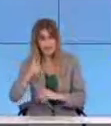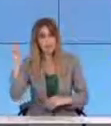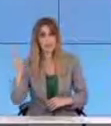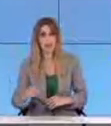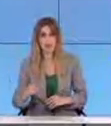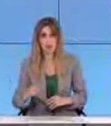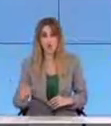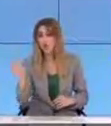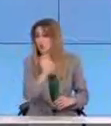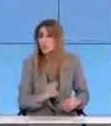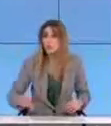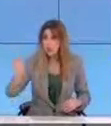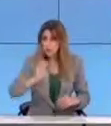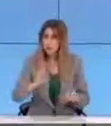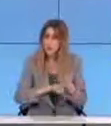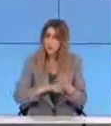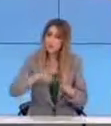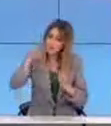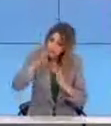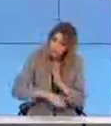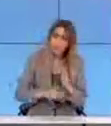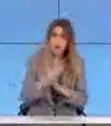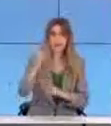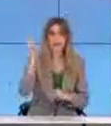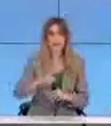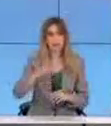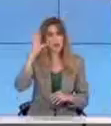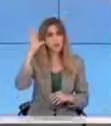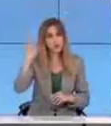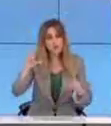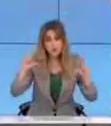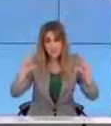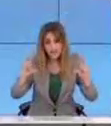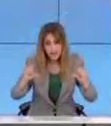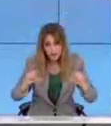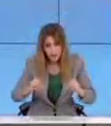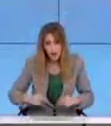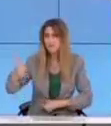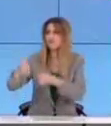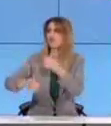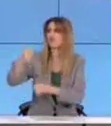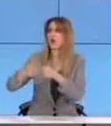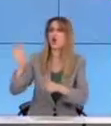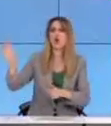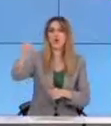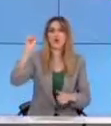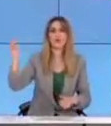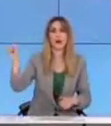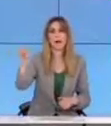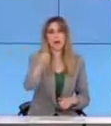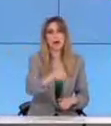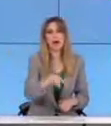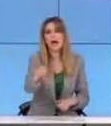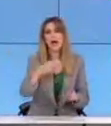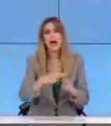ανταγωνιστικοί προς τις υπόλοιπες χώρες. Αυτό πρακτικά σημαίνει ότι θα καταργηθεί ο μειωμένος συντελεστής του ΦΠΑ του 6%, στον